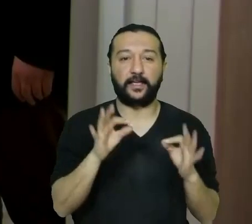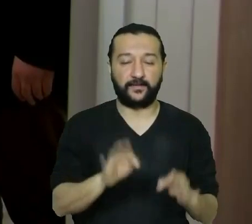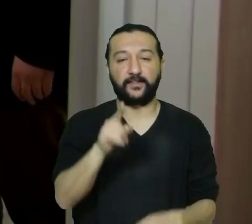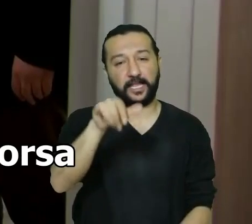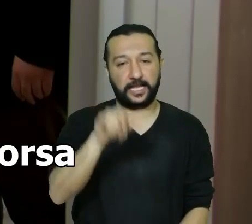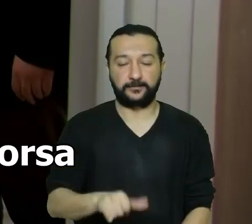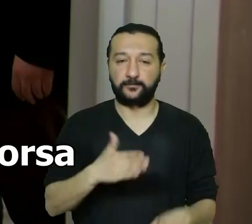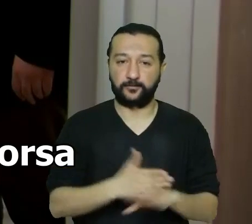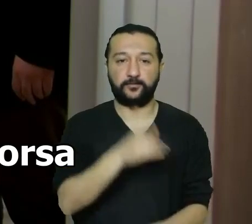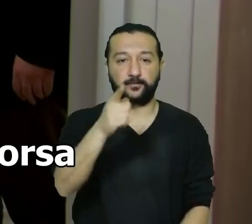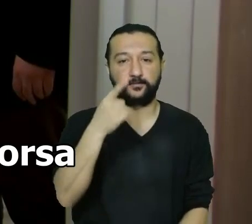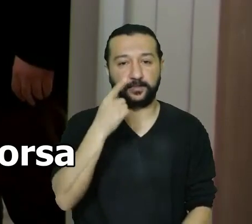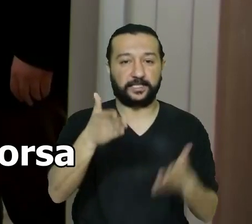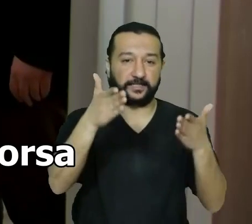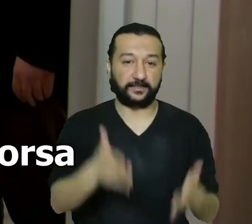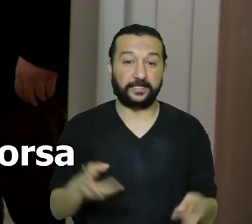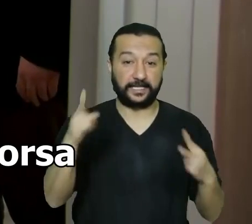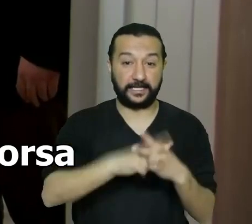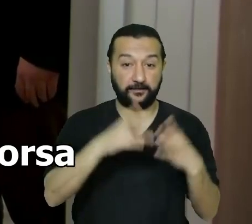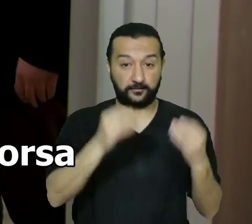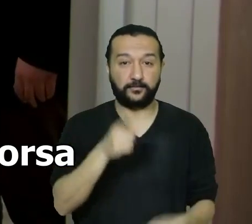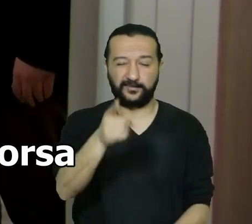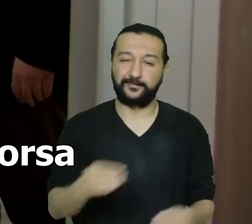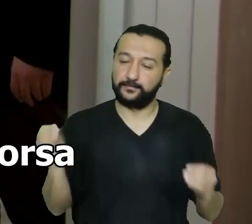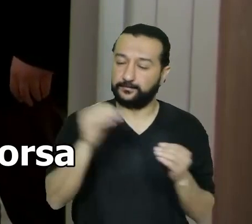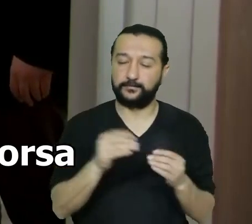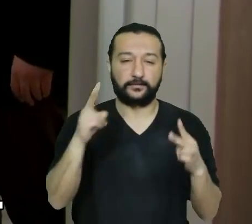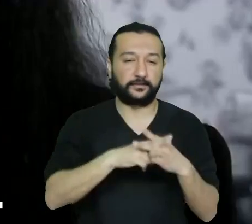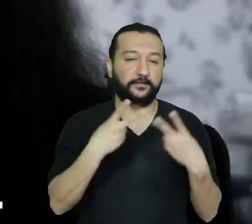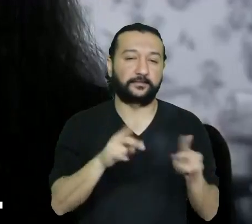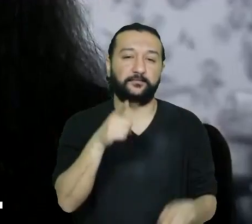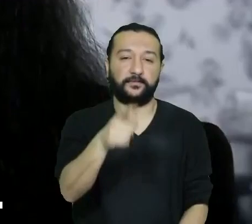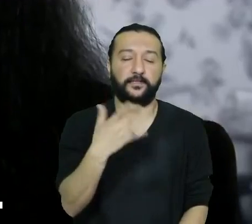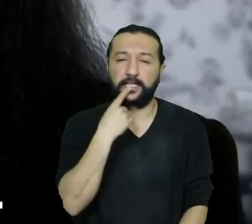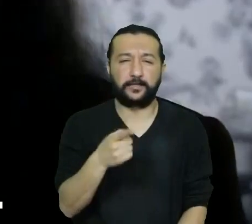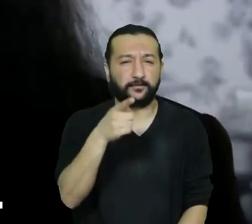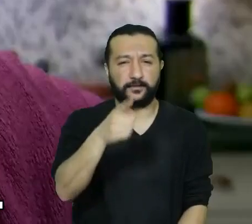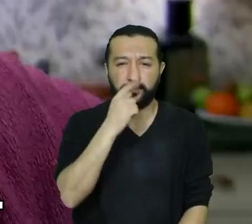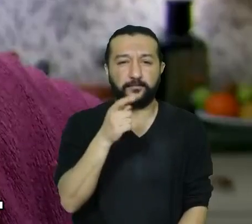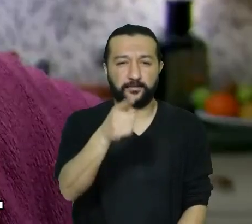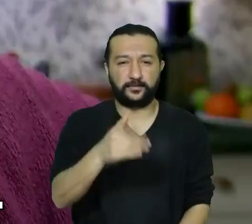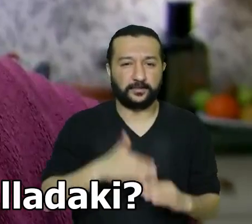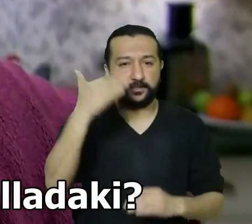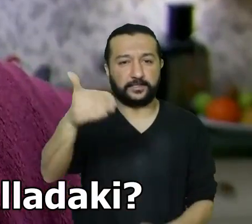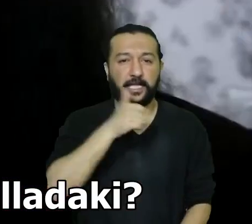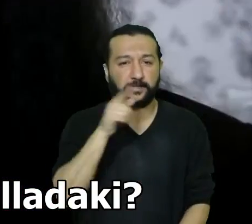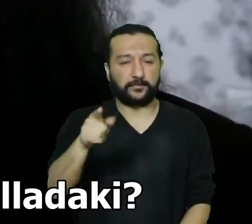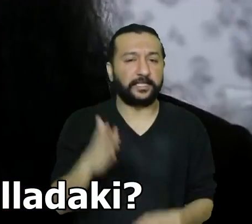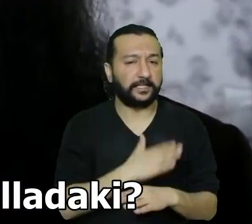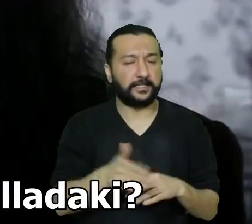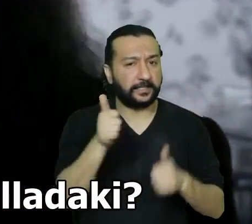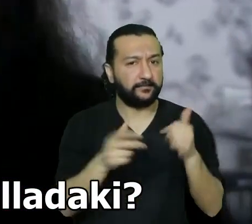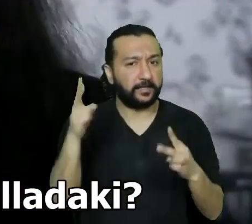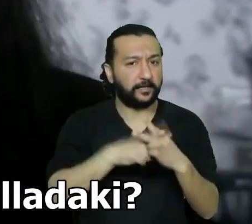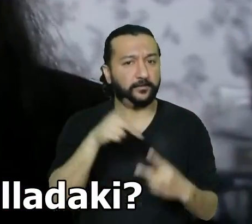vallahi haklısın yani. Şükrü bu haliyle katılabiliyorsun. Sen de katılabilirsin. Ne diyorsun sen ya? Dış kapının dış mangalı. Niye